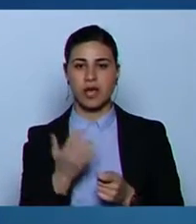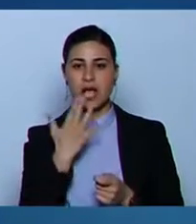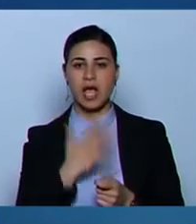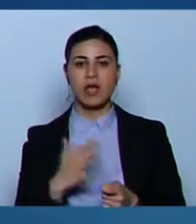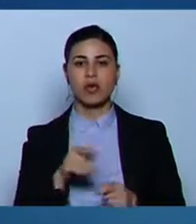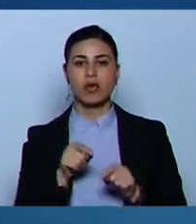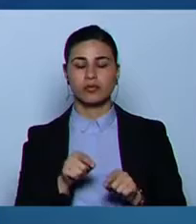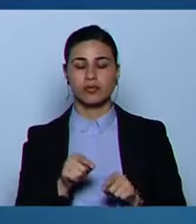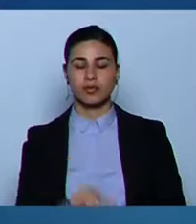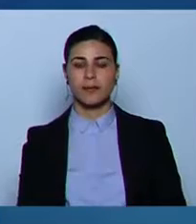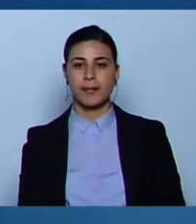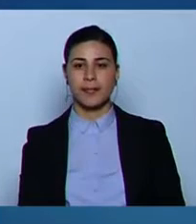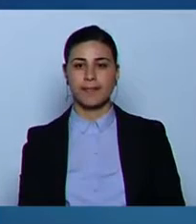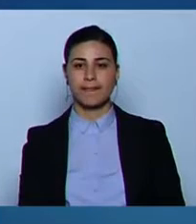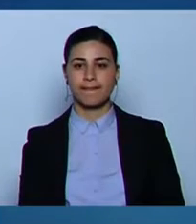ასოციაცია, იცით რა,